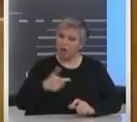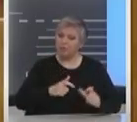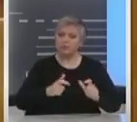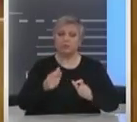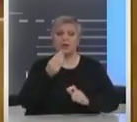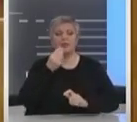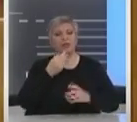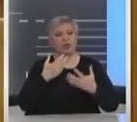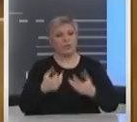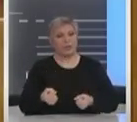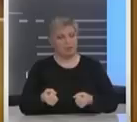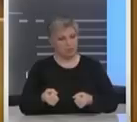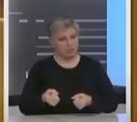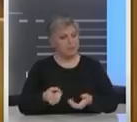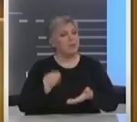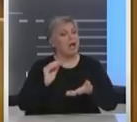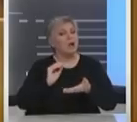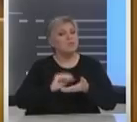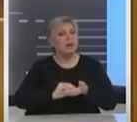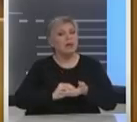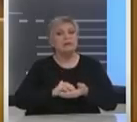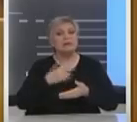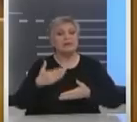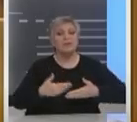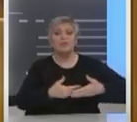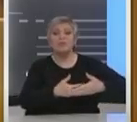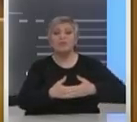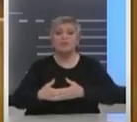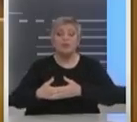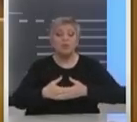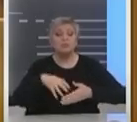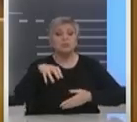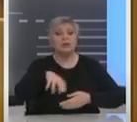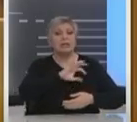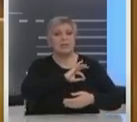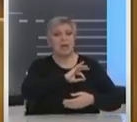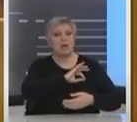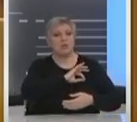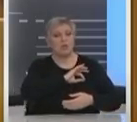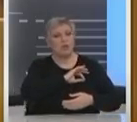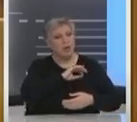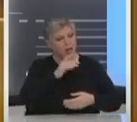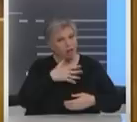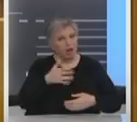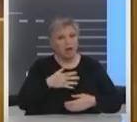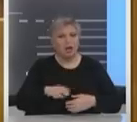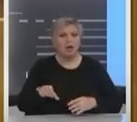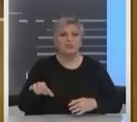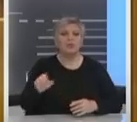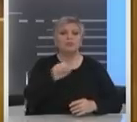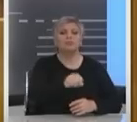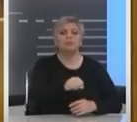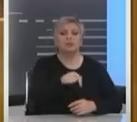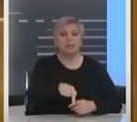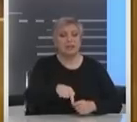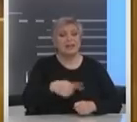το θεσμό της δωρεάν πρόσβασης στους βρεφονηπιακούς σταθμούς. Αυτή τη στιγμή 110.000 παιδιά έχουν πρόσβαση δωρεάν σε βρεφονηπιακούς